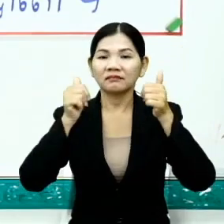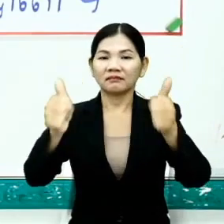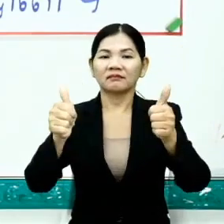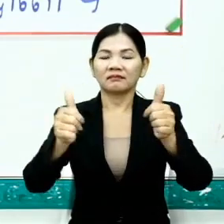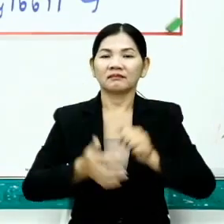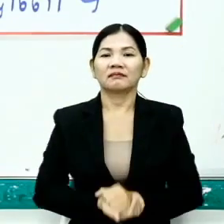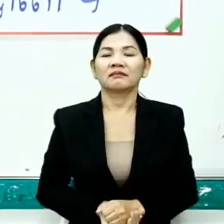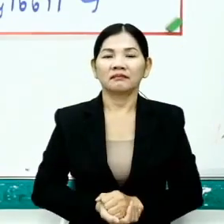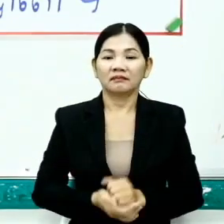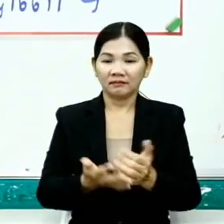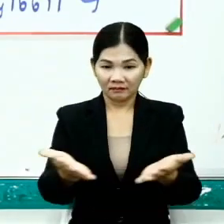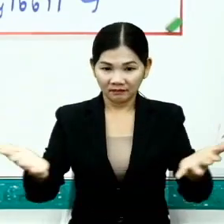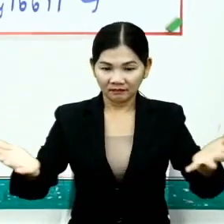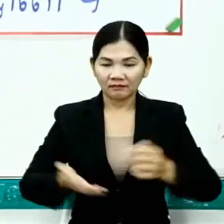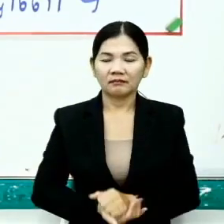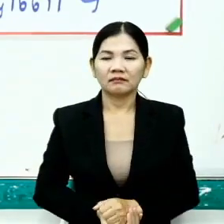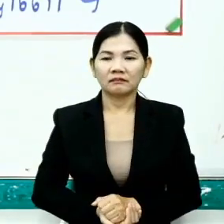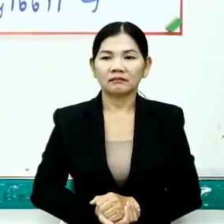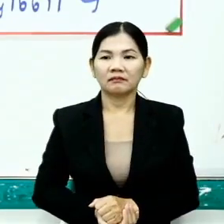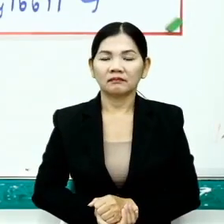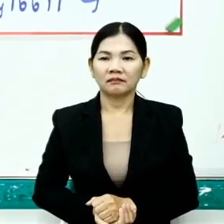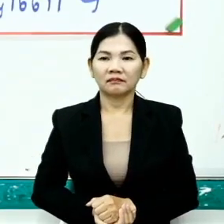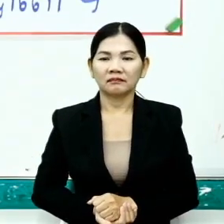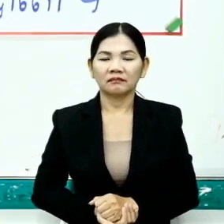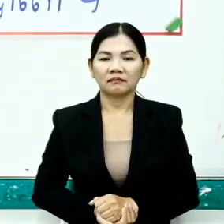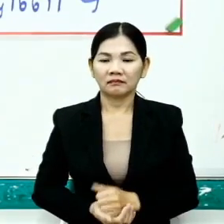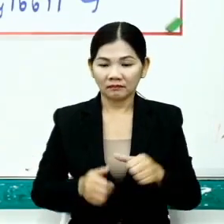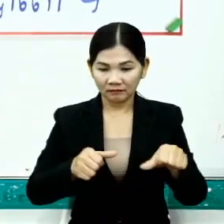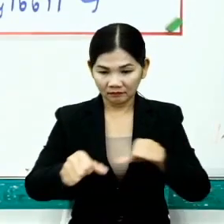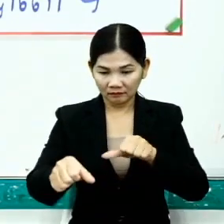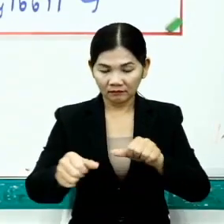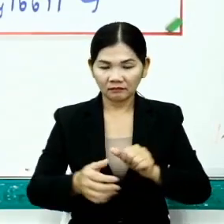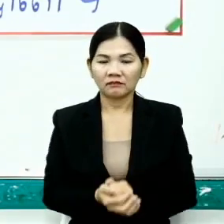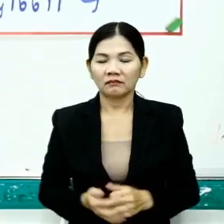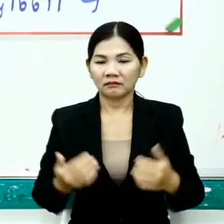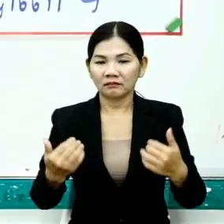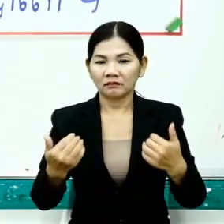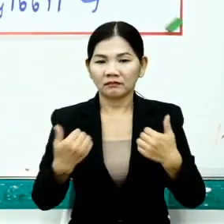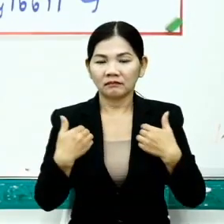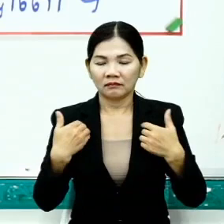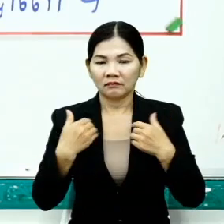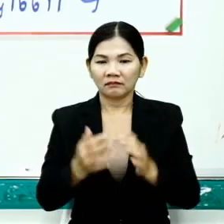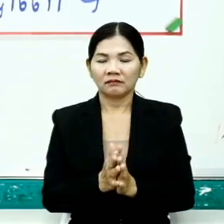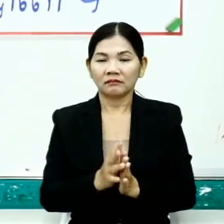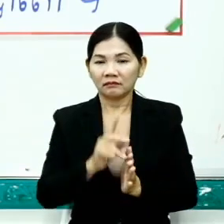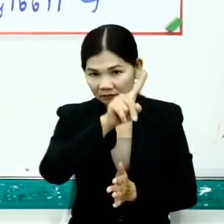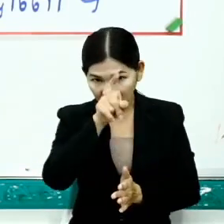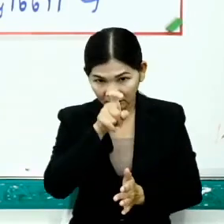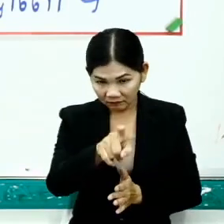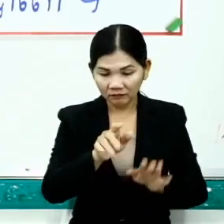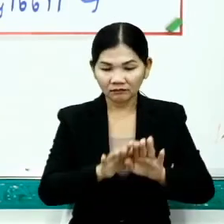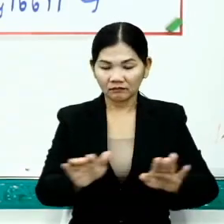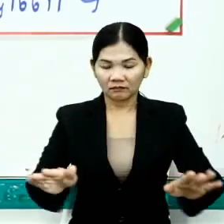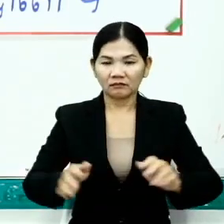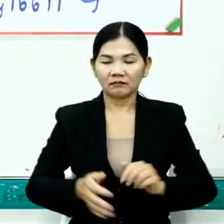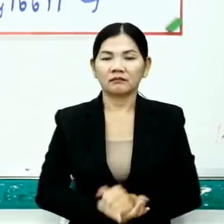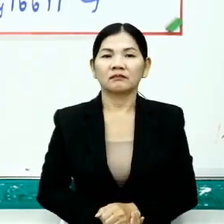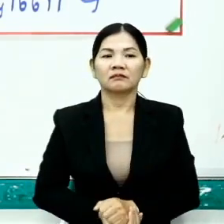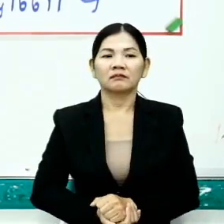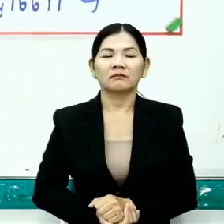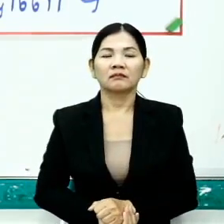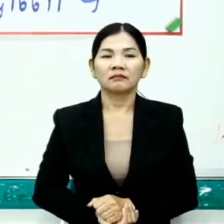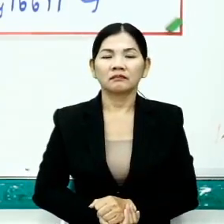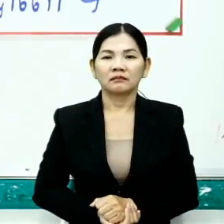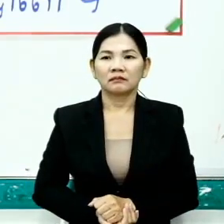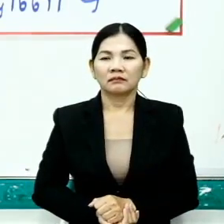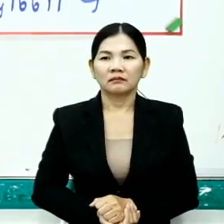1 2 3 1 2 3អស់ចាទាំងអស់គ្នាចាឥឡូវបន្តទៀតនេះអ្នកគ្រូនឹងមានសំណួរសួរដល់កូនកូនទាំងអស់គ្នា